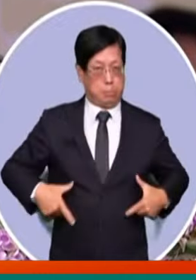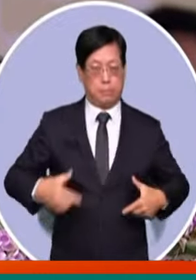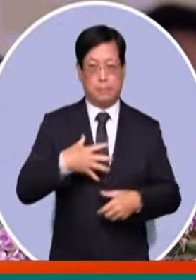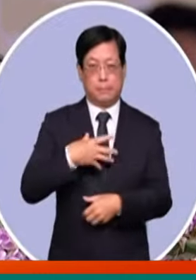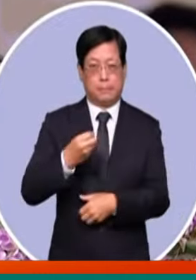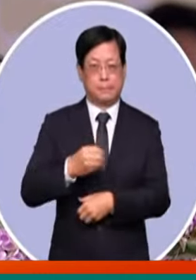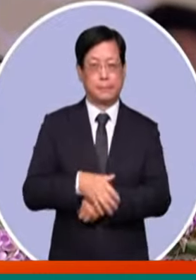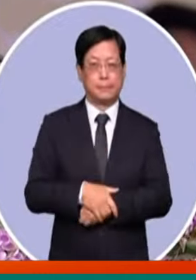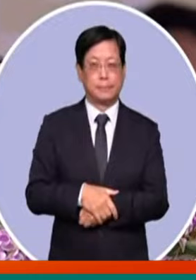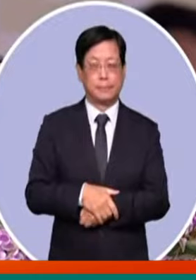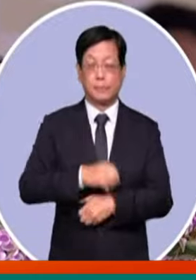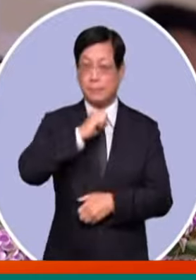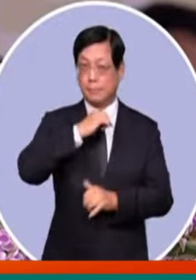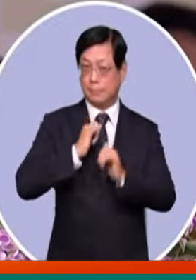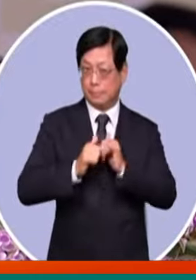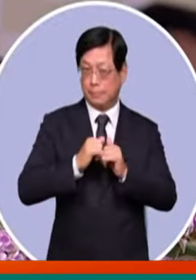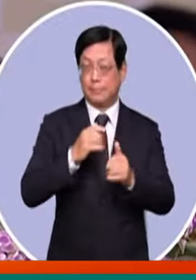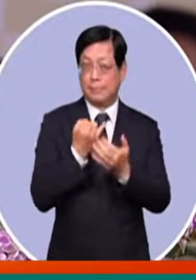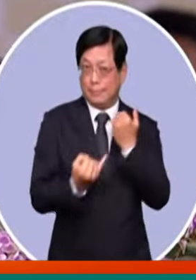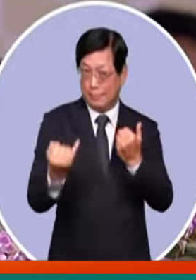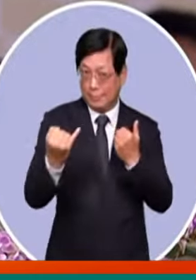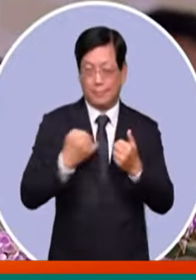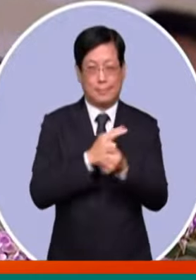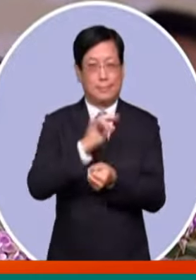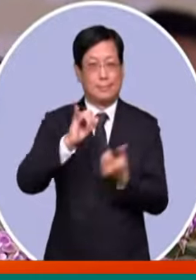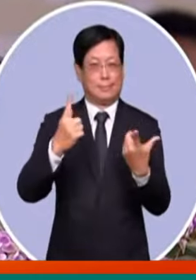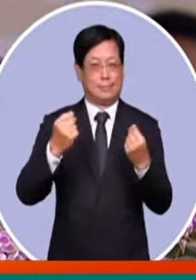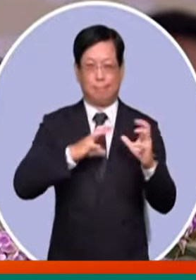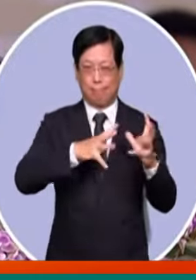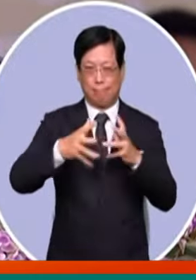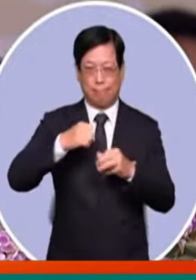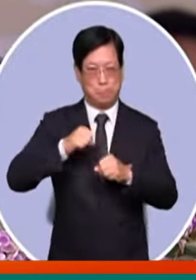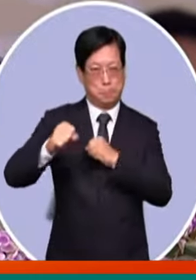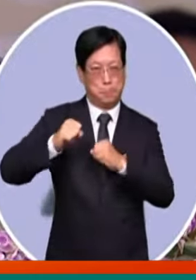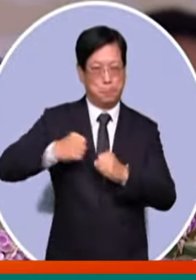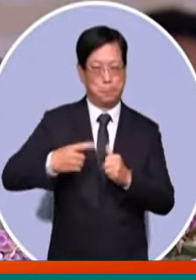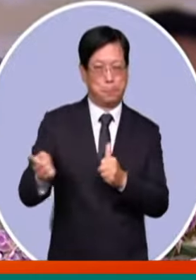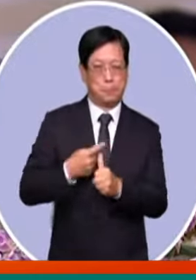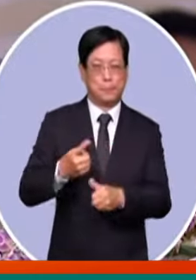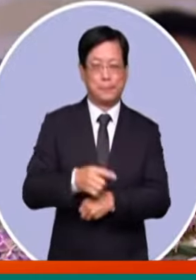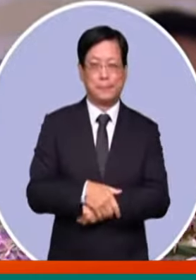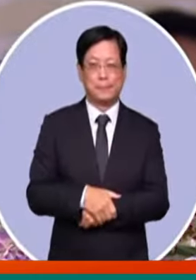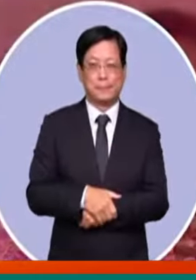畏，台湾的女儿林玉婷是世界全后。